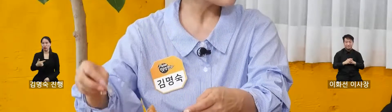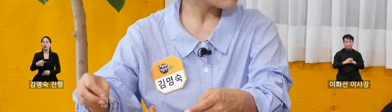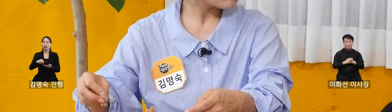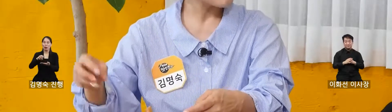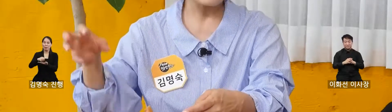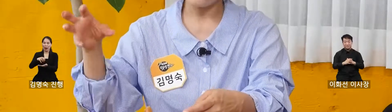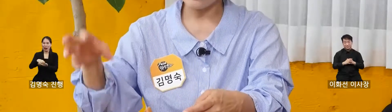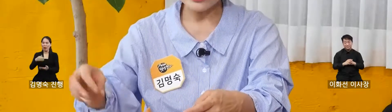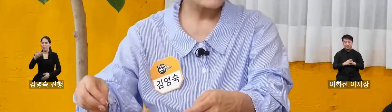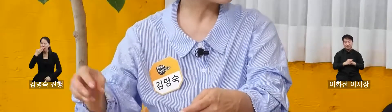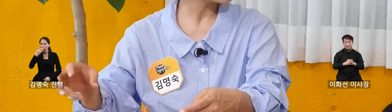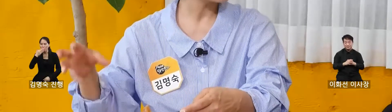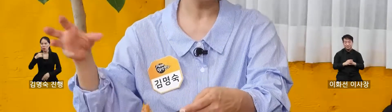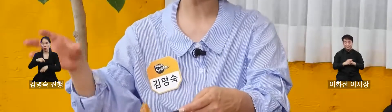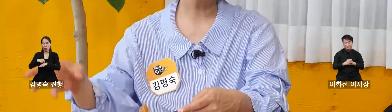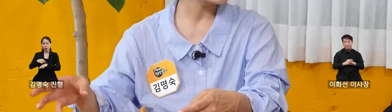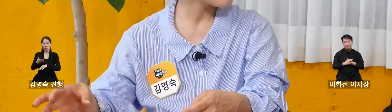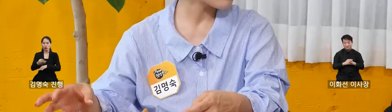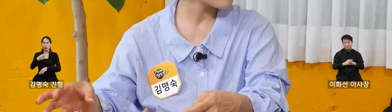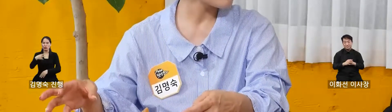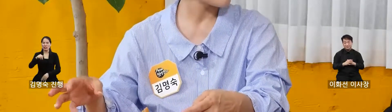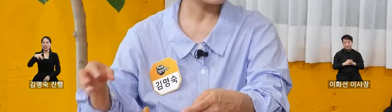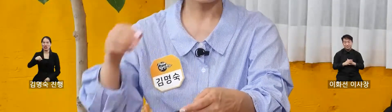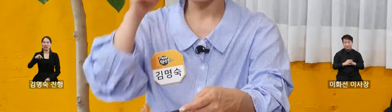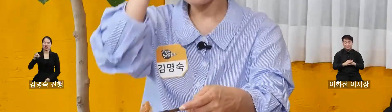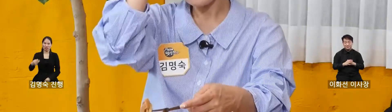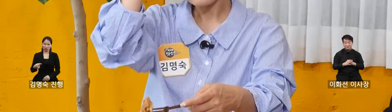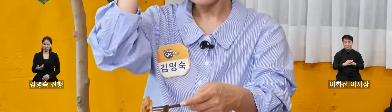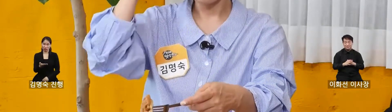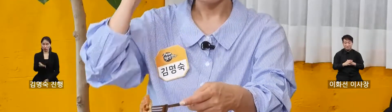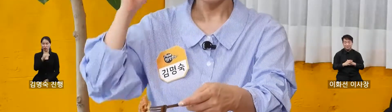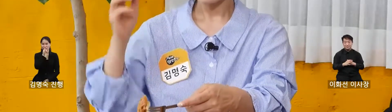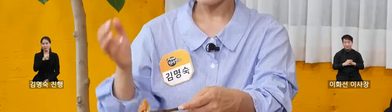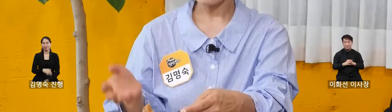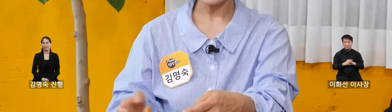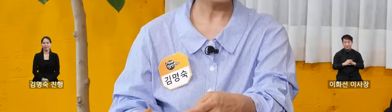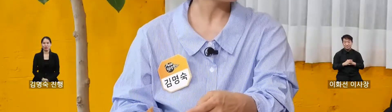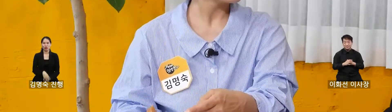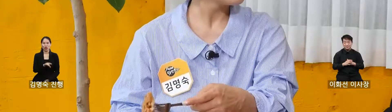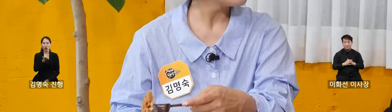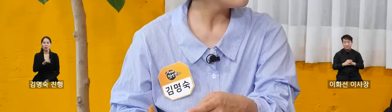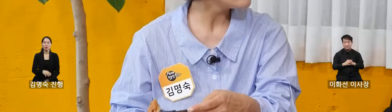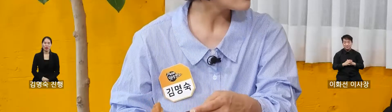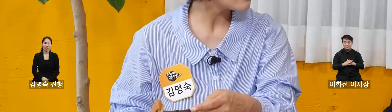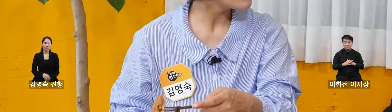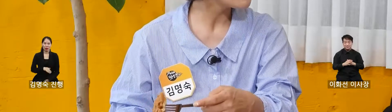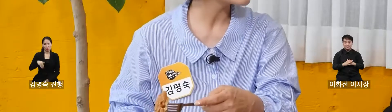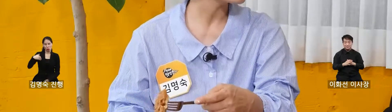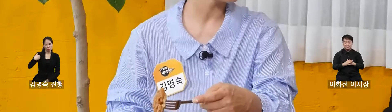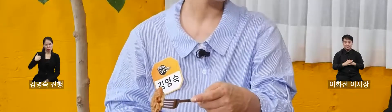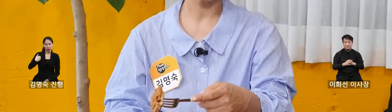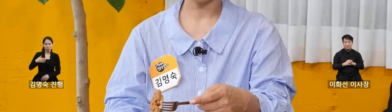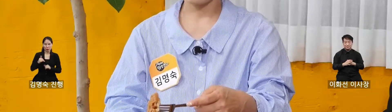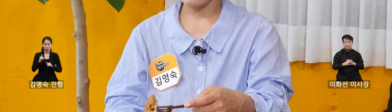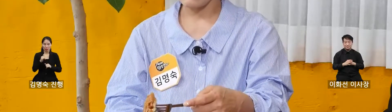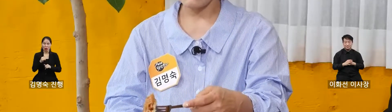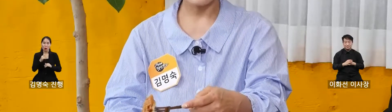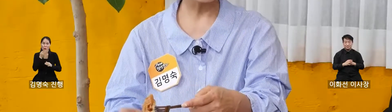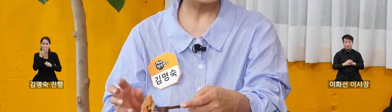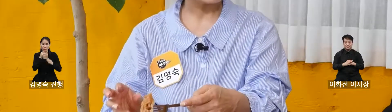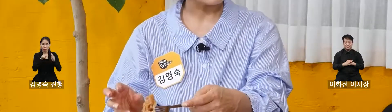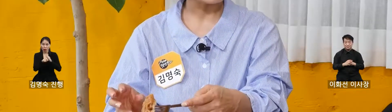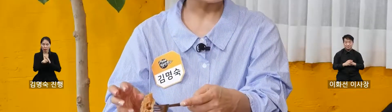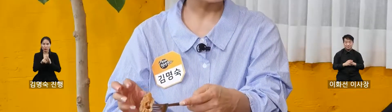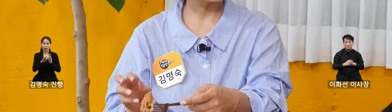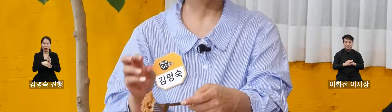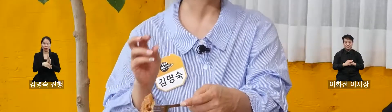밥 주고 네. 고기 주고 디저트 네. 주고 그래서 처음에 못 모르는 사람이 돈가스 먹으러 갔다가